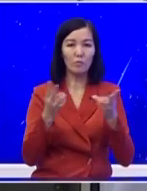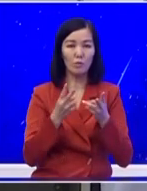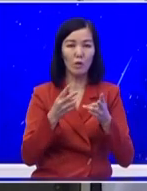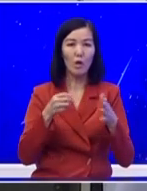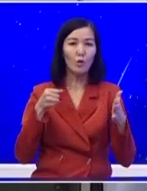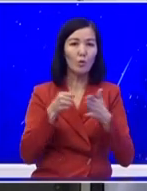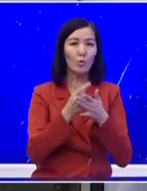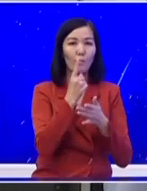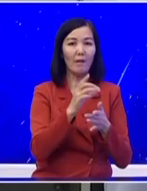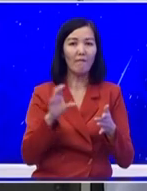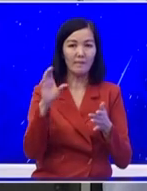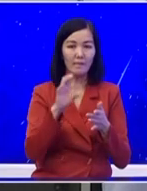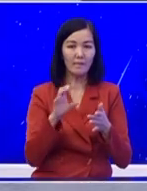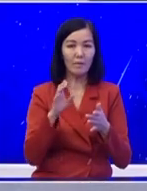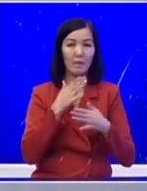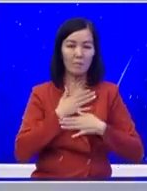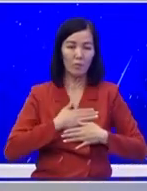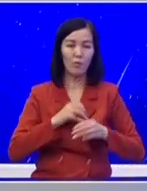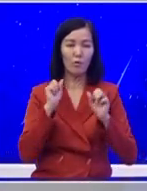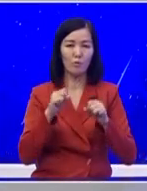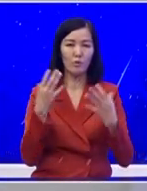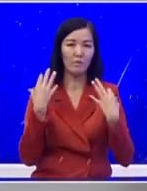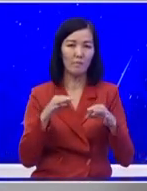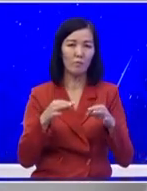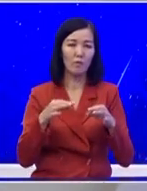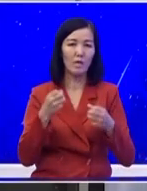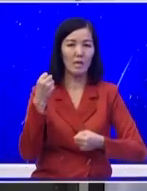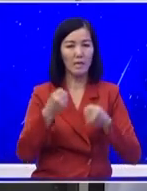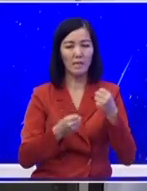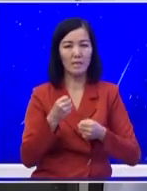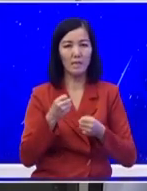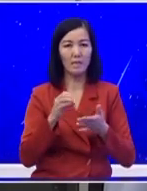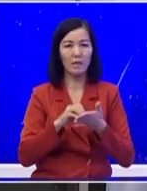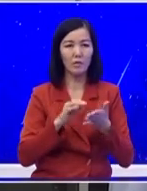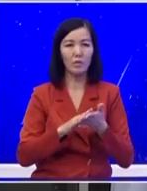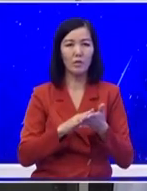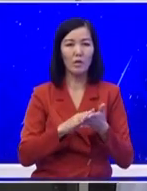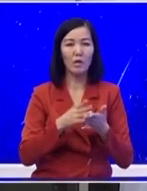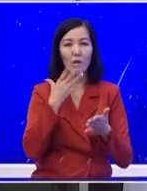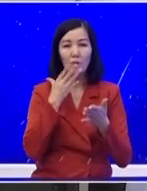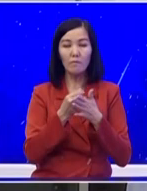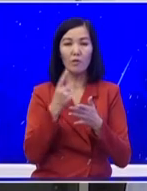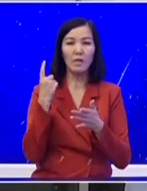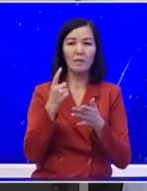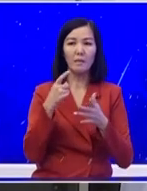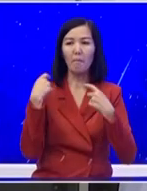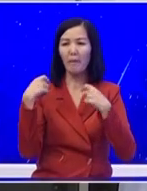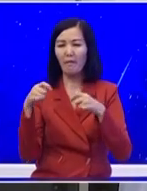зарегистрировали свои автомашины и спокойно ездить. На временный учет поставить только на себя, потом его